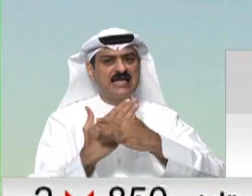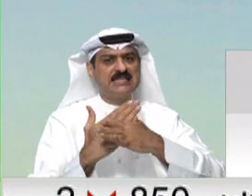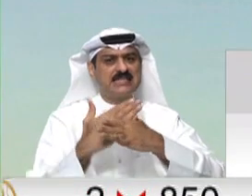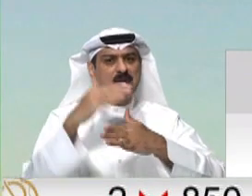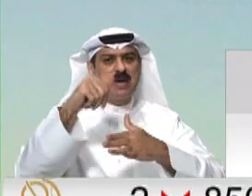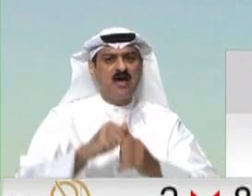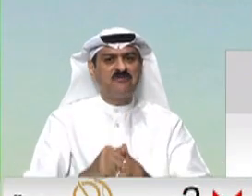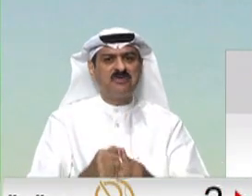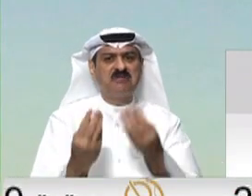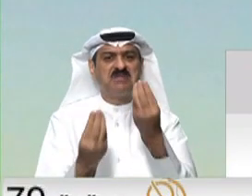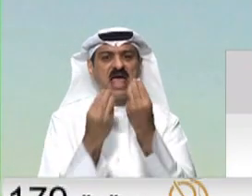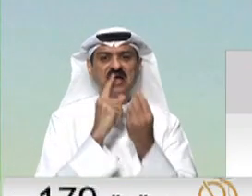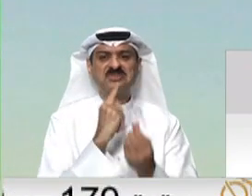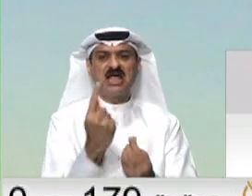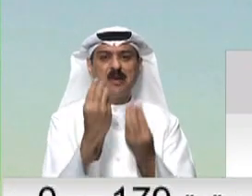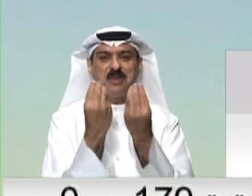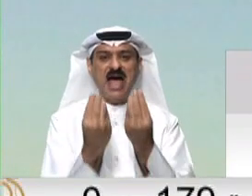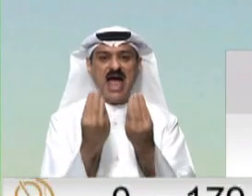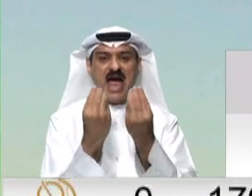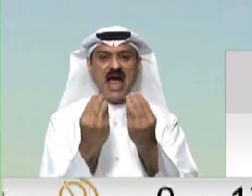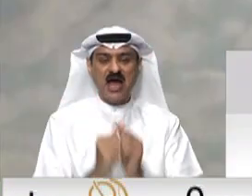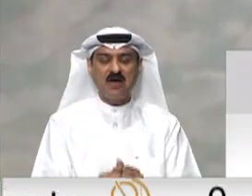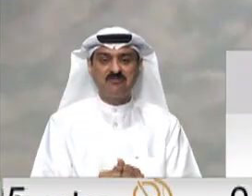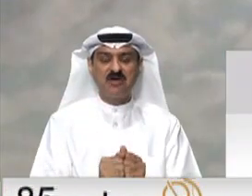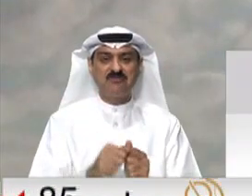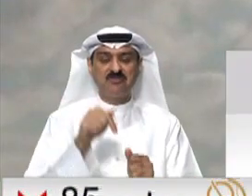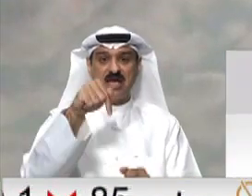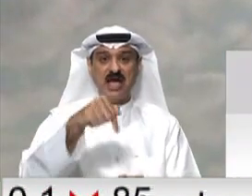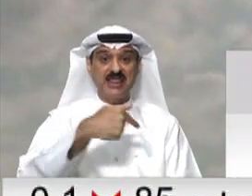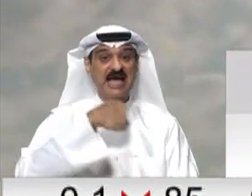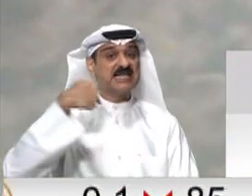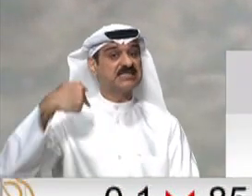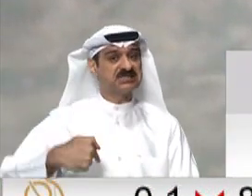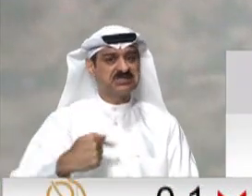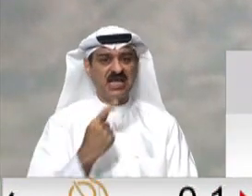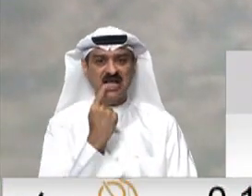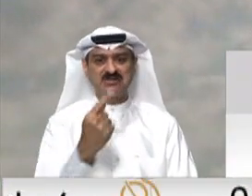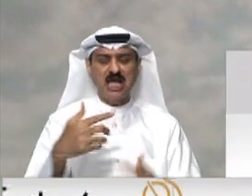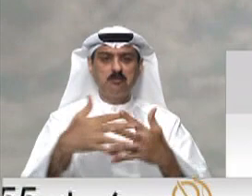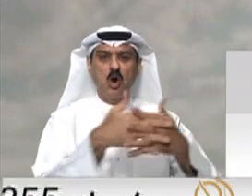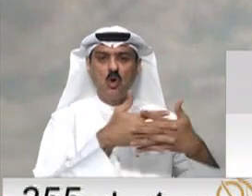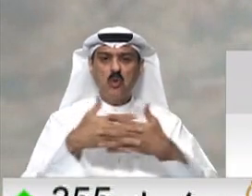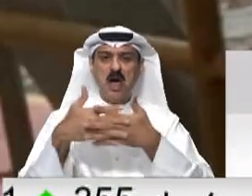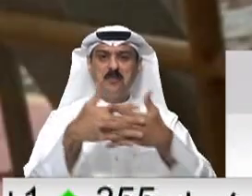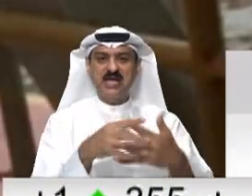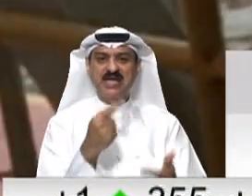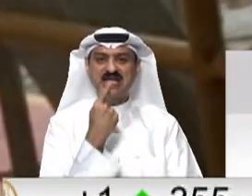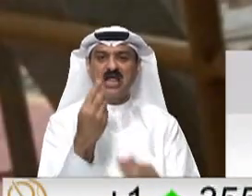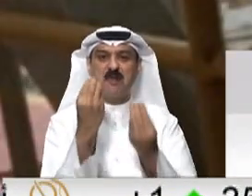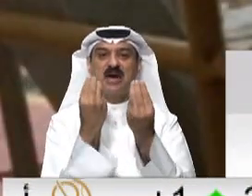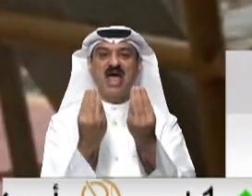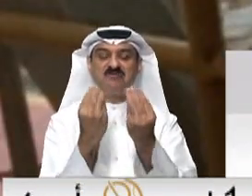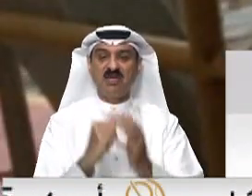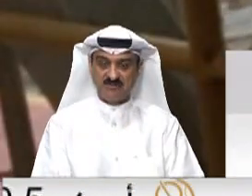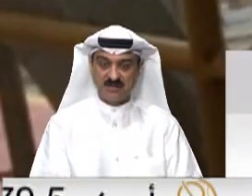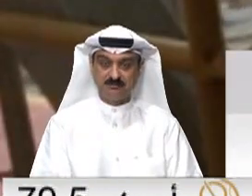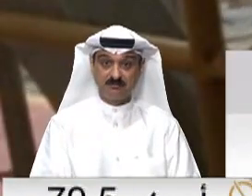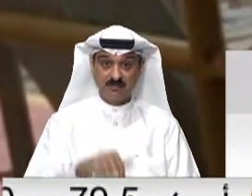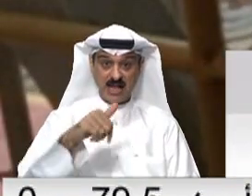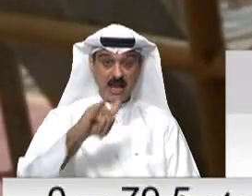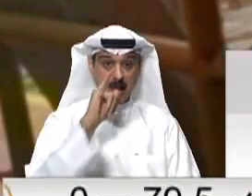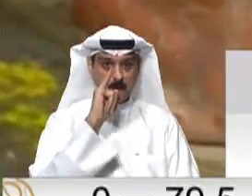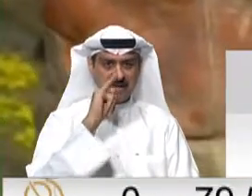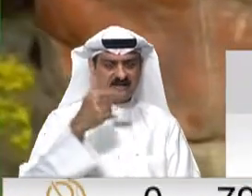أظهرت تباطؤ الطلب من قبل أكبر المستوردين كالصين والولايات المتحدة. فقد تراجع خام برنت 3